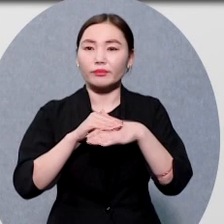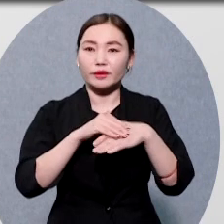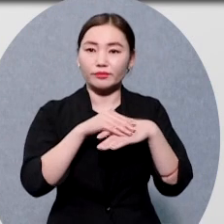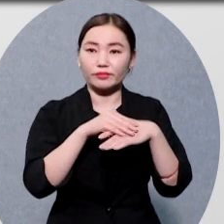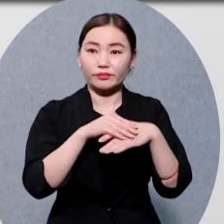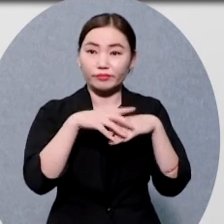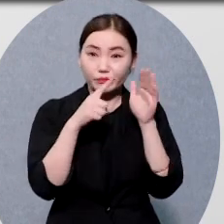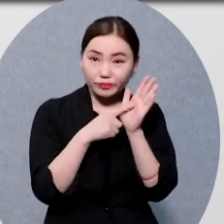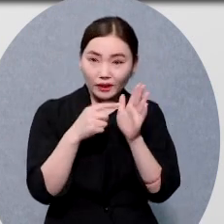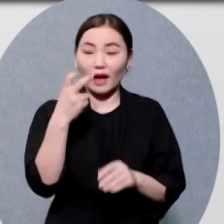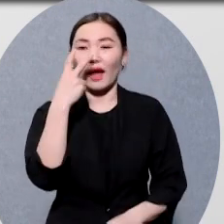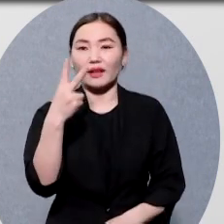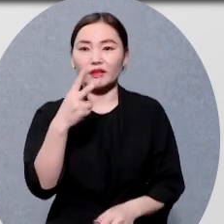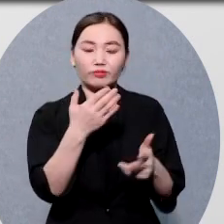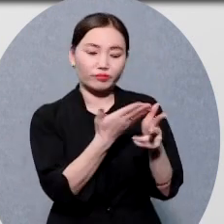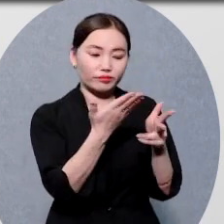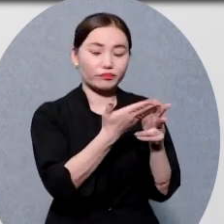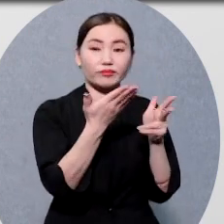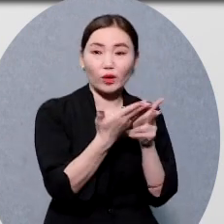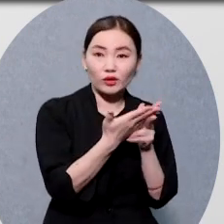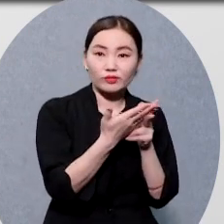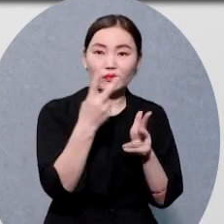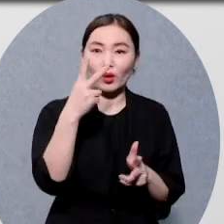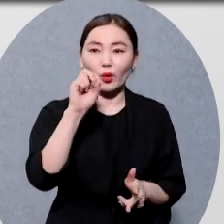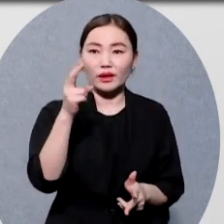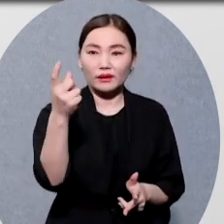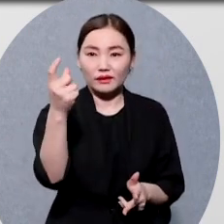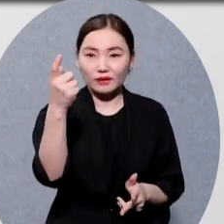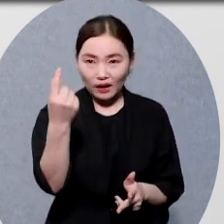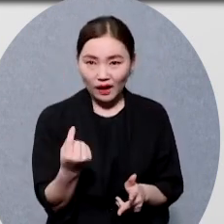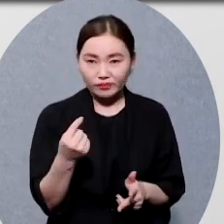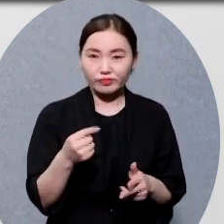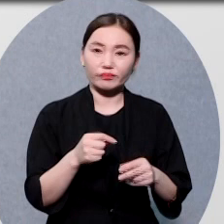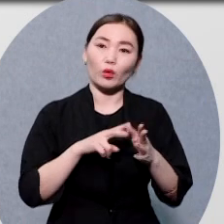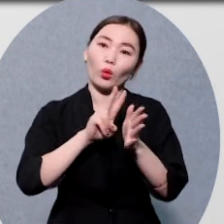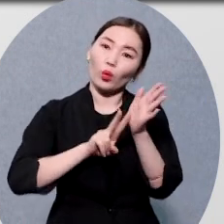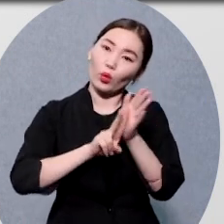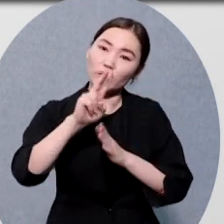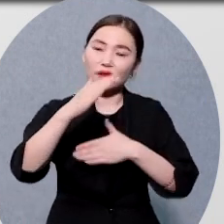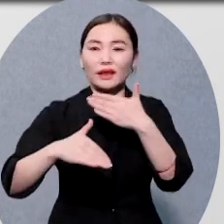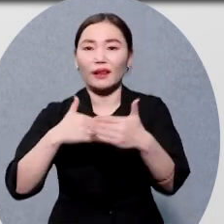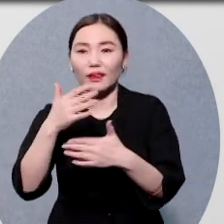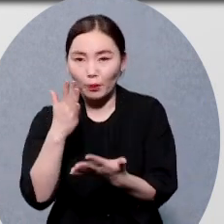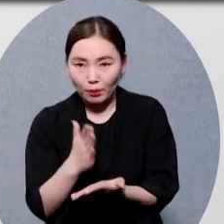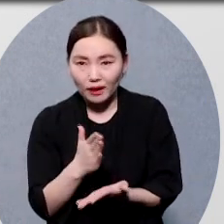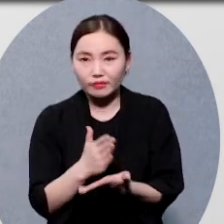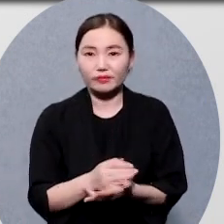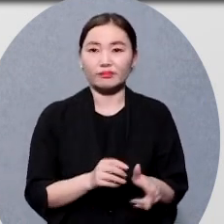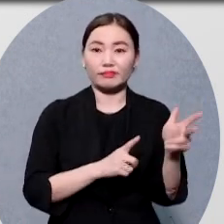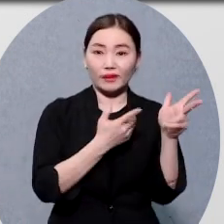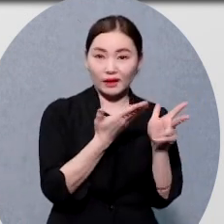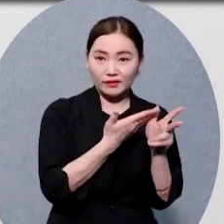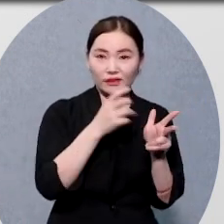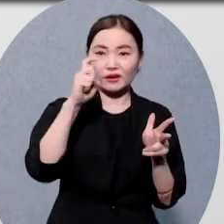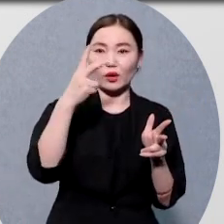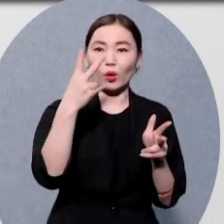бурхны шашин гурван үе шатаагаар дэлгэрсэн байна гэдг нь харагдаж байна тийм ээ. За тэгвэл эхний дэлгэрэлт нь хүн нүгийн үед, хоёр дахь